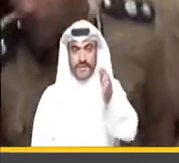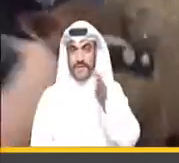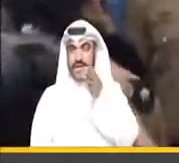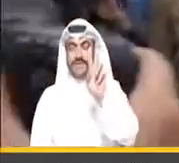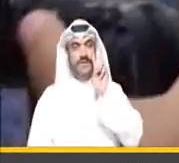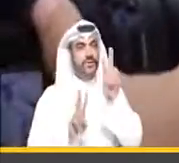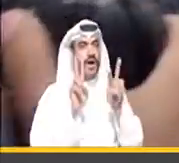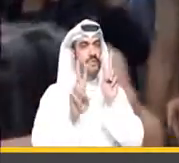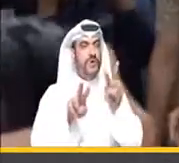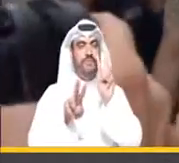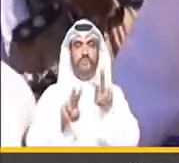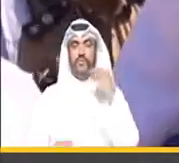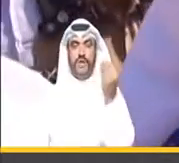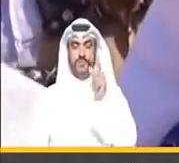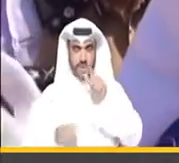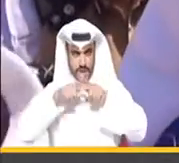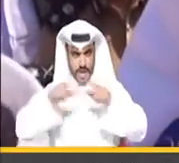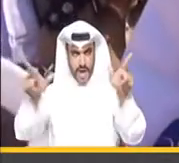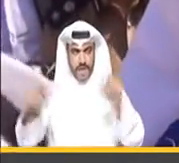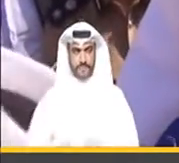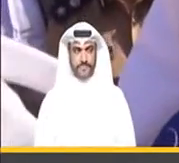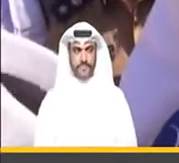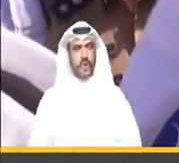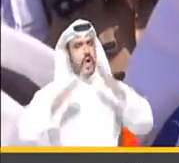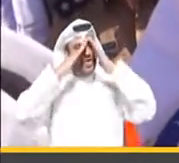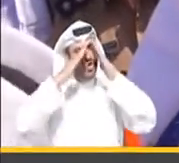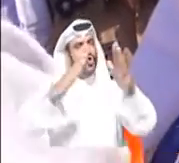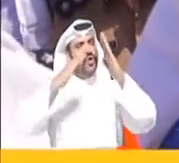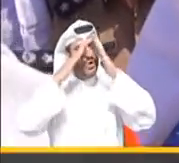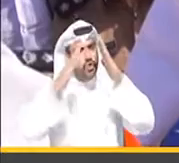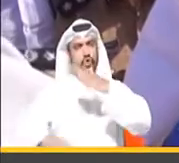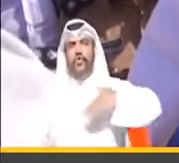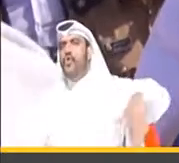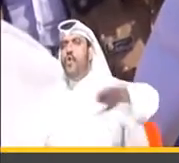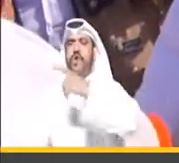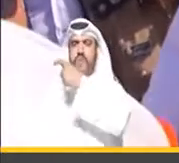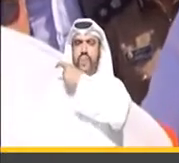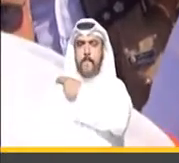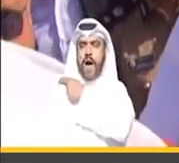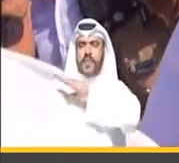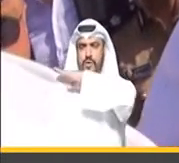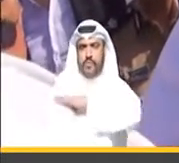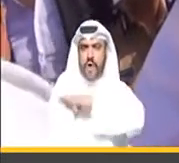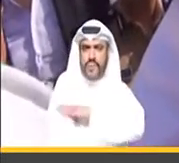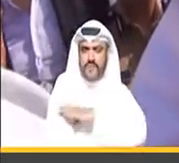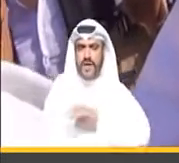الشيخ محمد الخالد بالتصريح التالي: أشكر كل القائمين على التسجيل من رجالها إلى